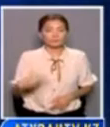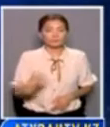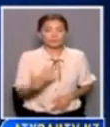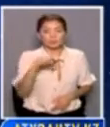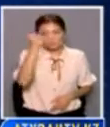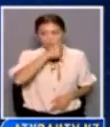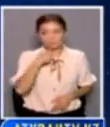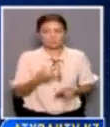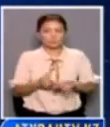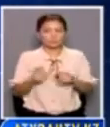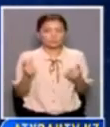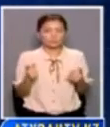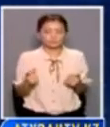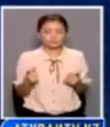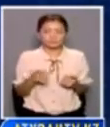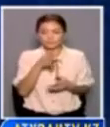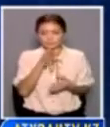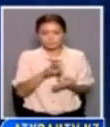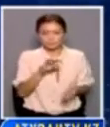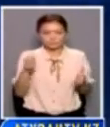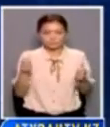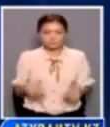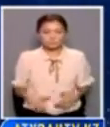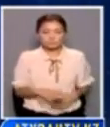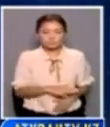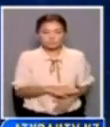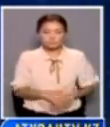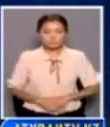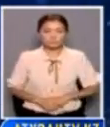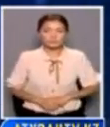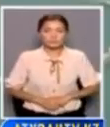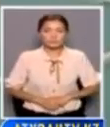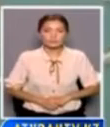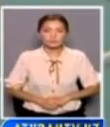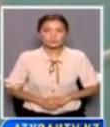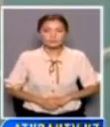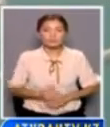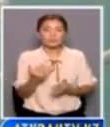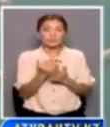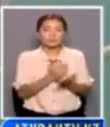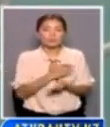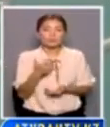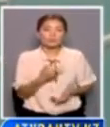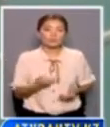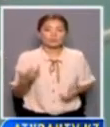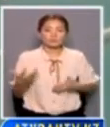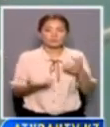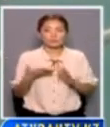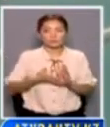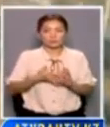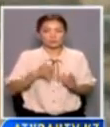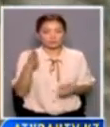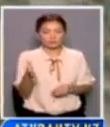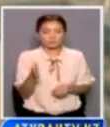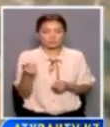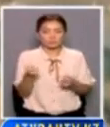2021-2025 годы – это очень своевременная, долгожданная программа. Данная программа геологической разведки будет